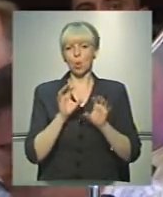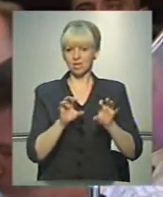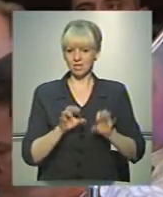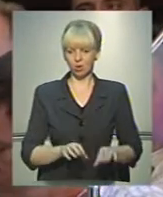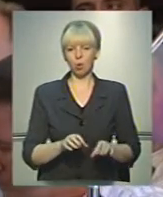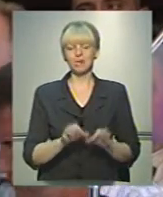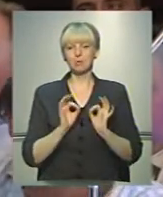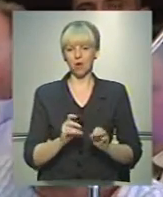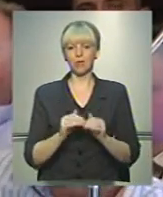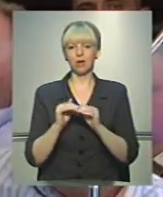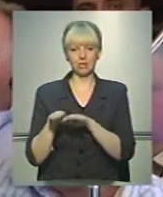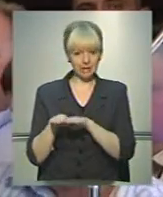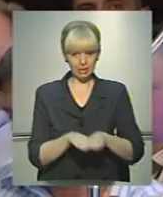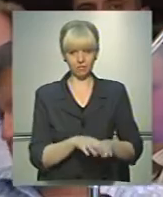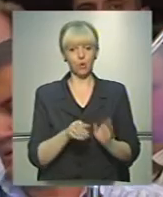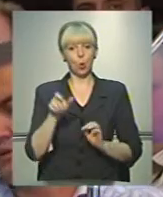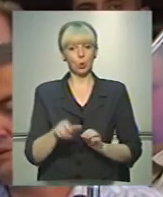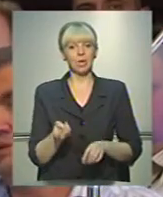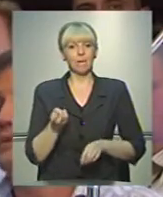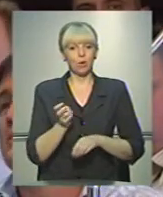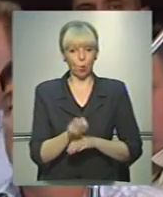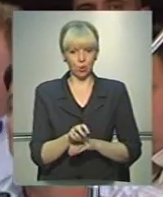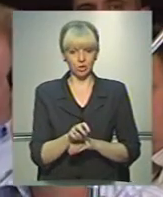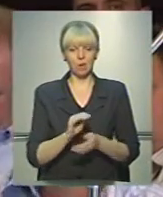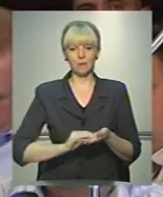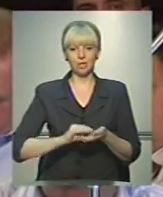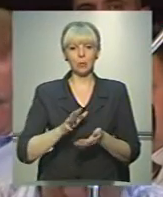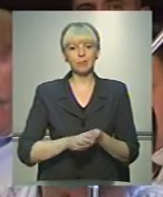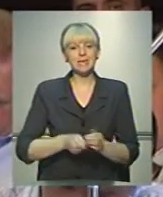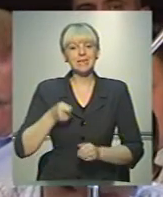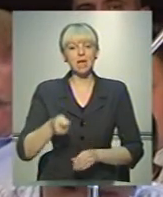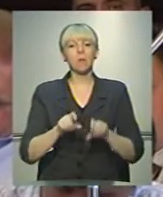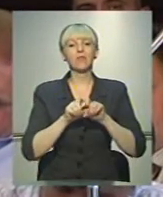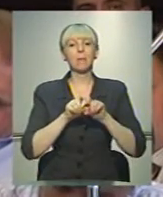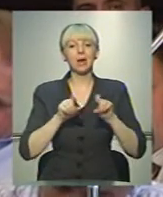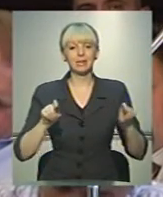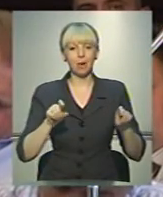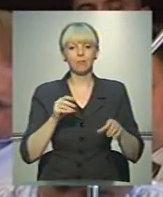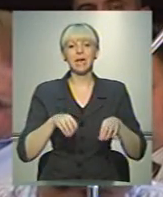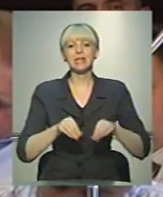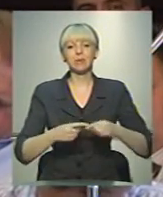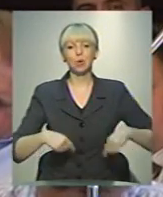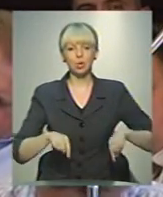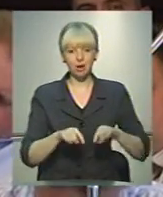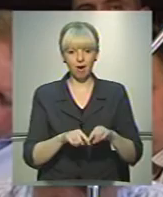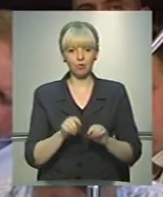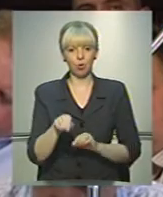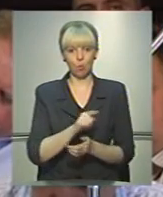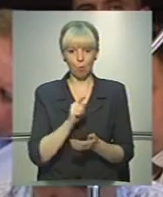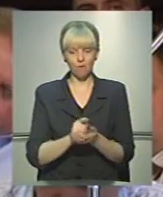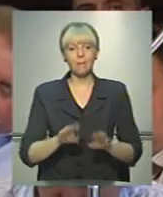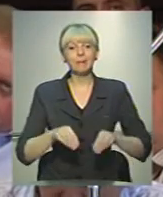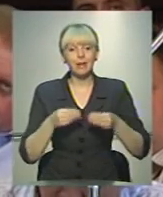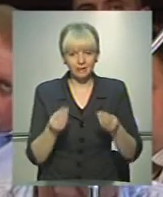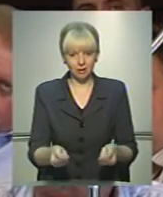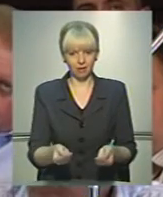справедливо і рівно. Та як людина, приходячи і пишучи заяву в департаменті на земельну ділянку, йому мають